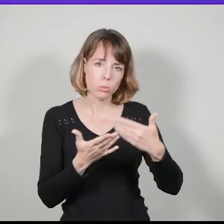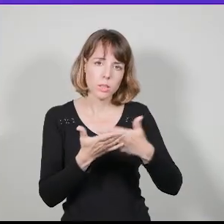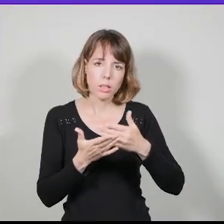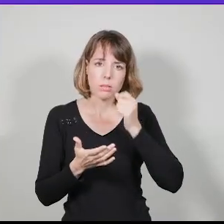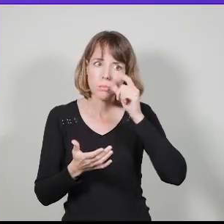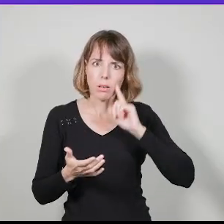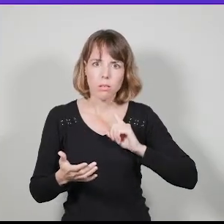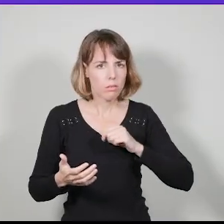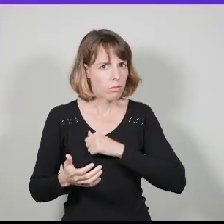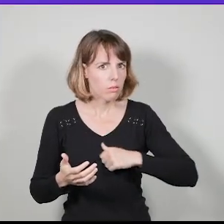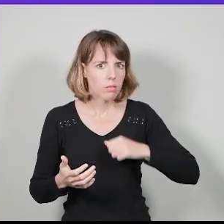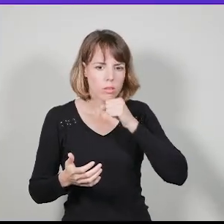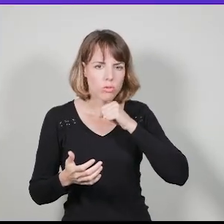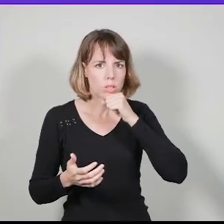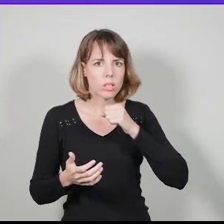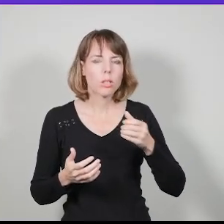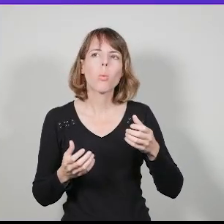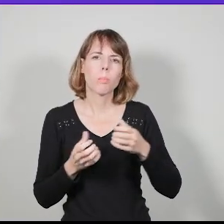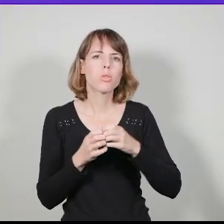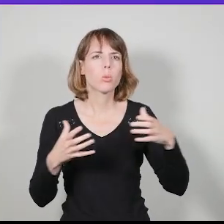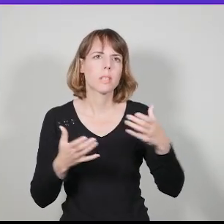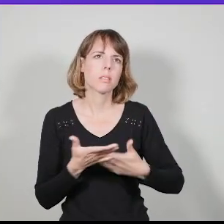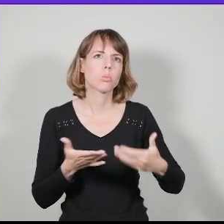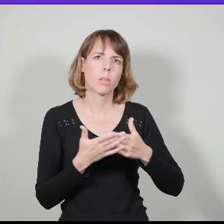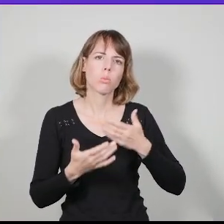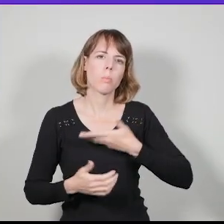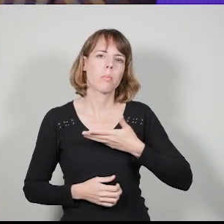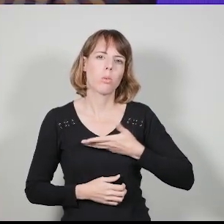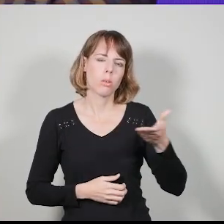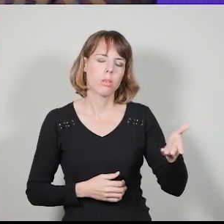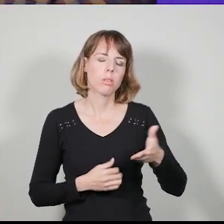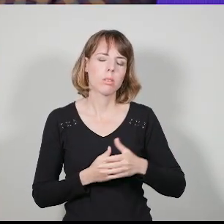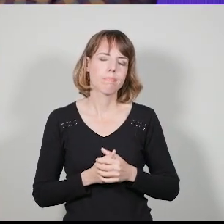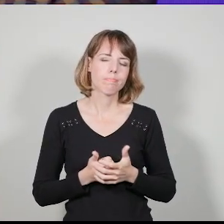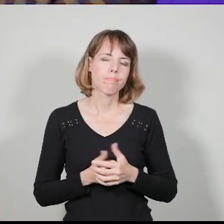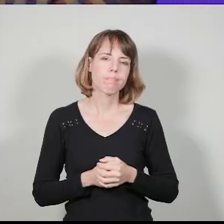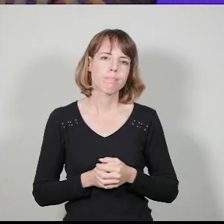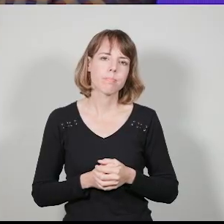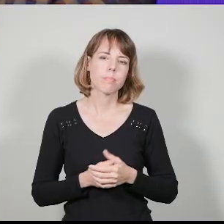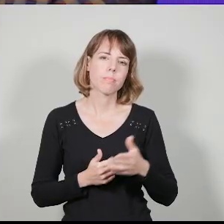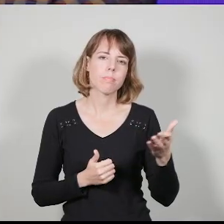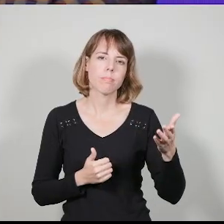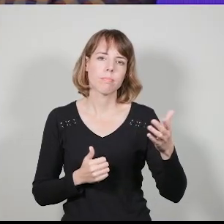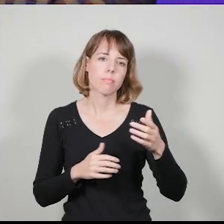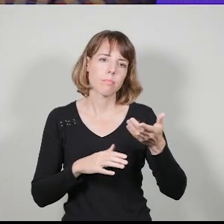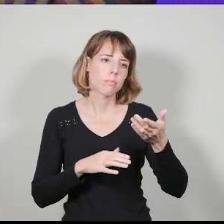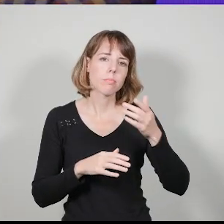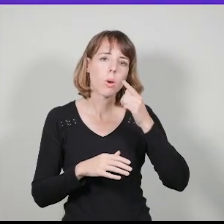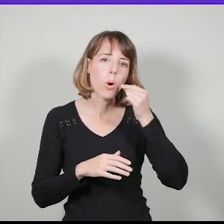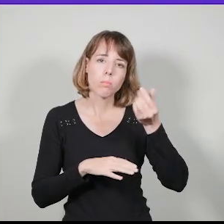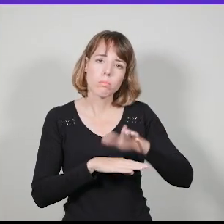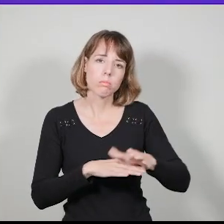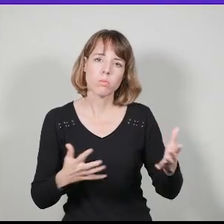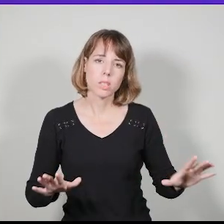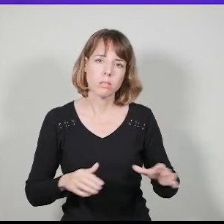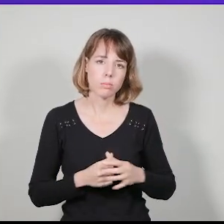âgés. C'est la mère, dans les très grandes majorités des cas, c'est la mère qui... Voilà, le mari n'est plus là. Et donc la